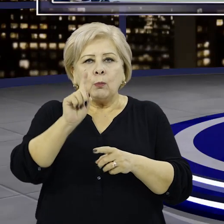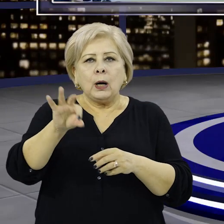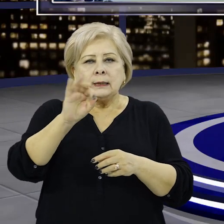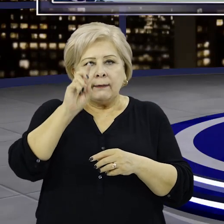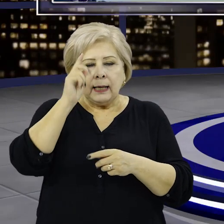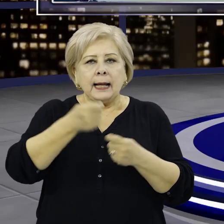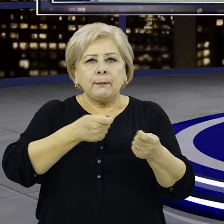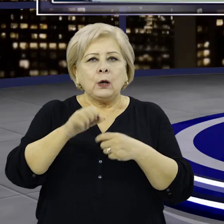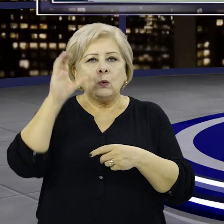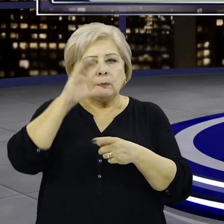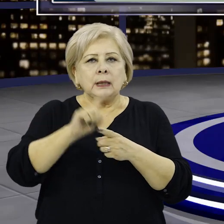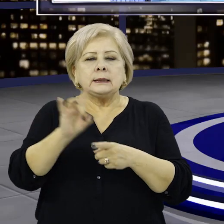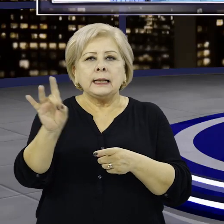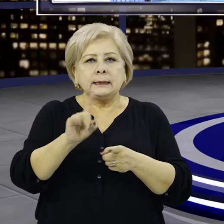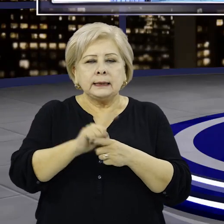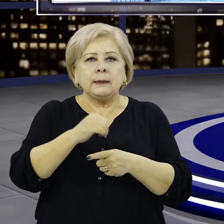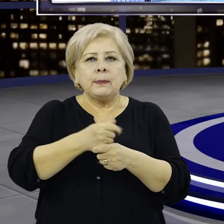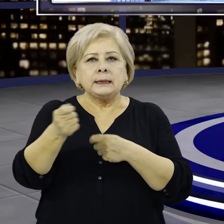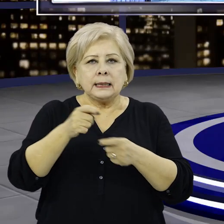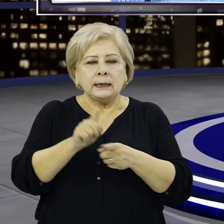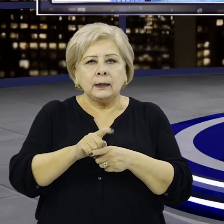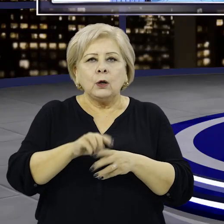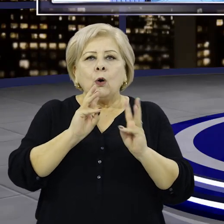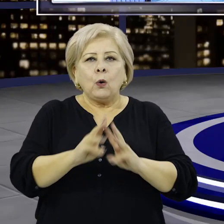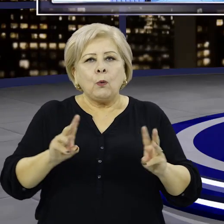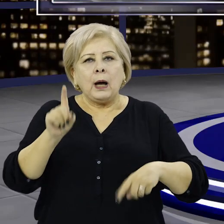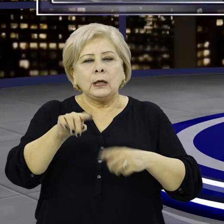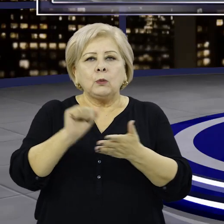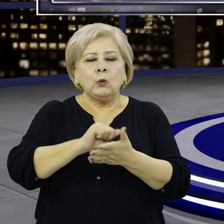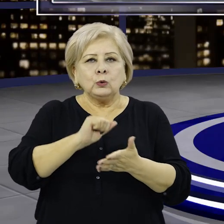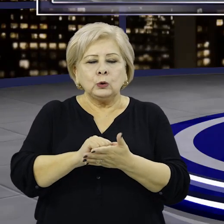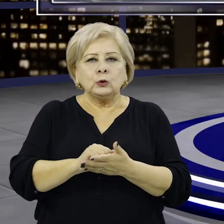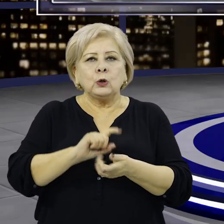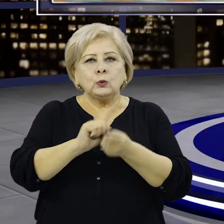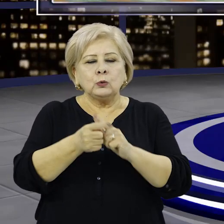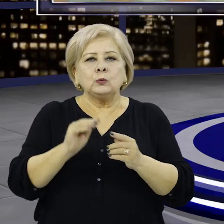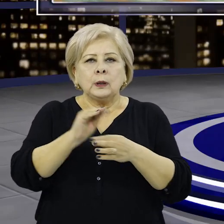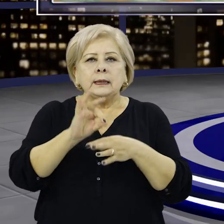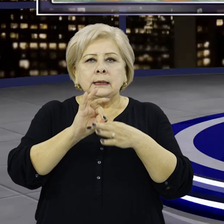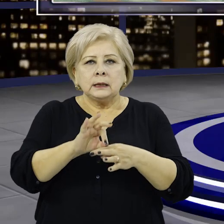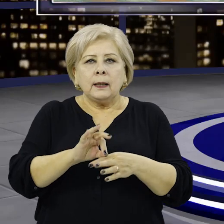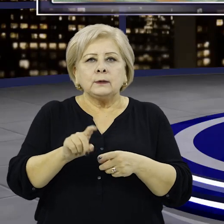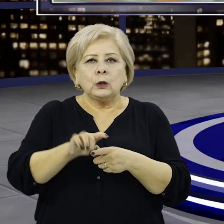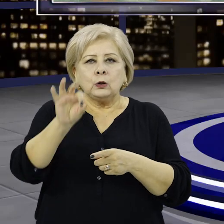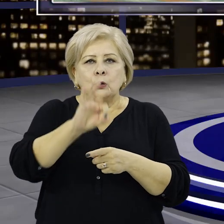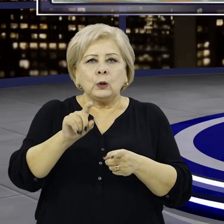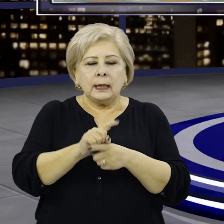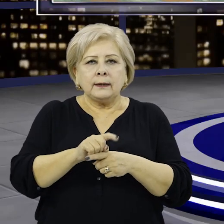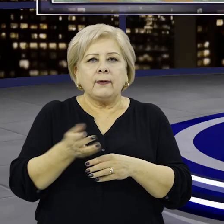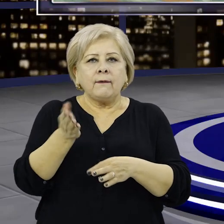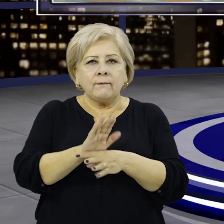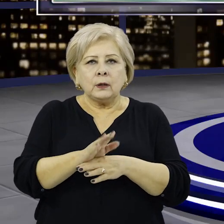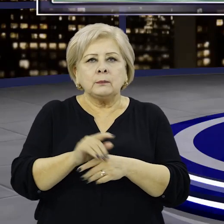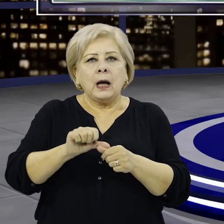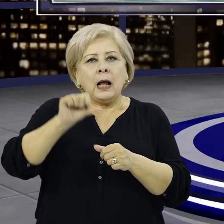haqda davlat rahbarining O'zbekiston Respublikasi prezidenti va hukumatining ayrim hujjatlariga o'zgartirish va qo'shimchalar kiritish to'g'risidagi